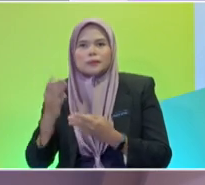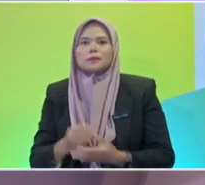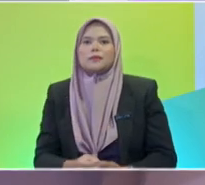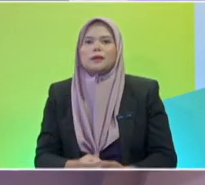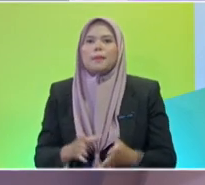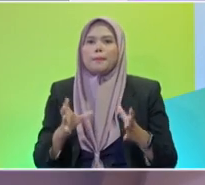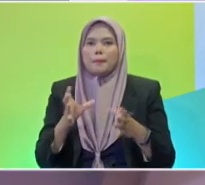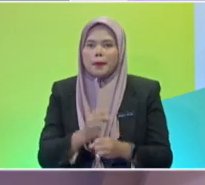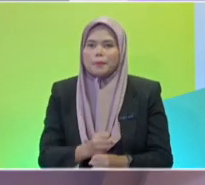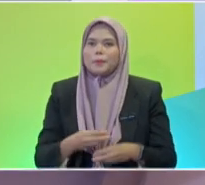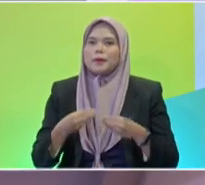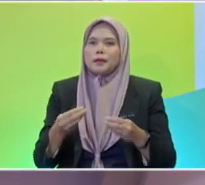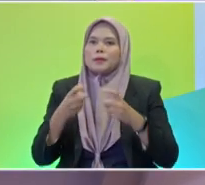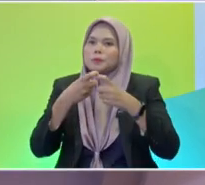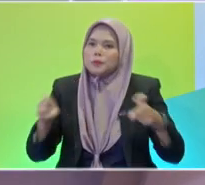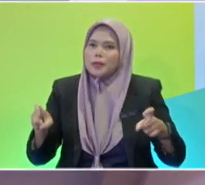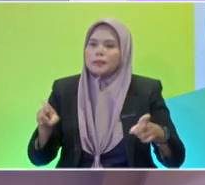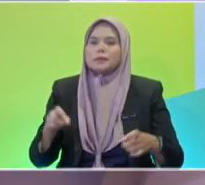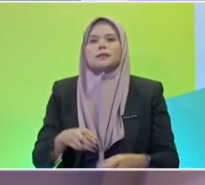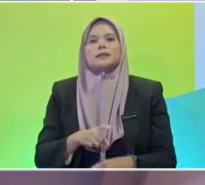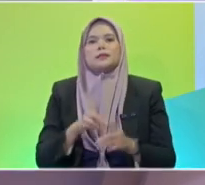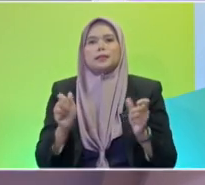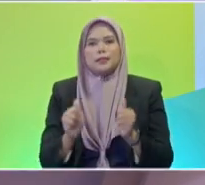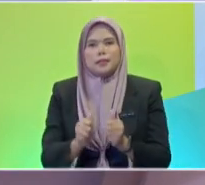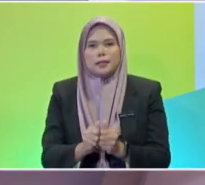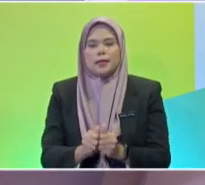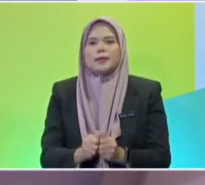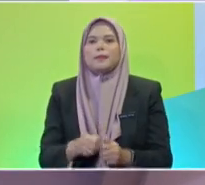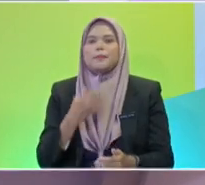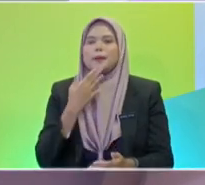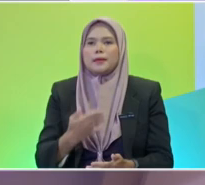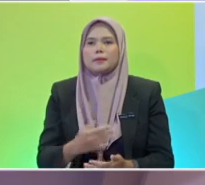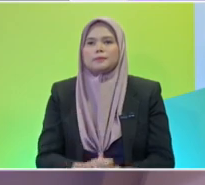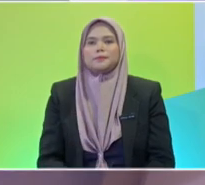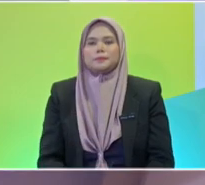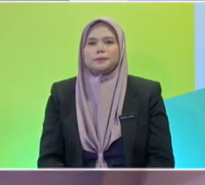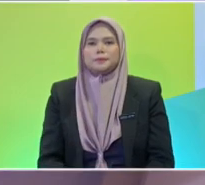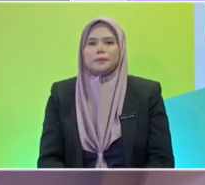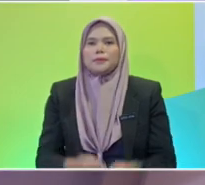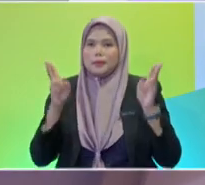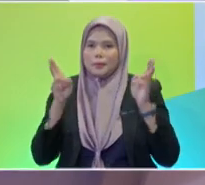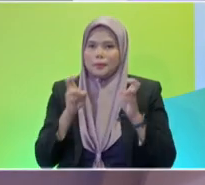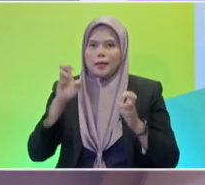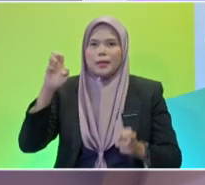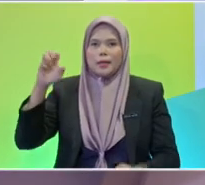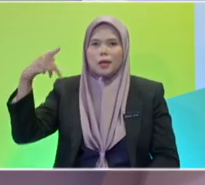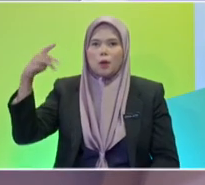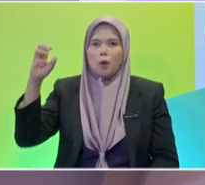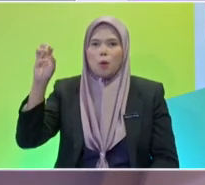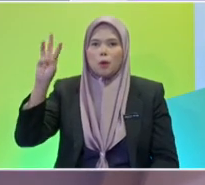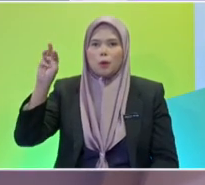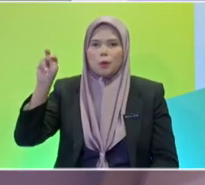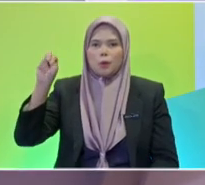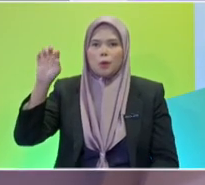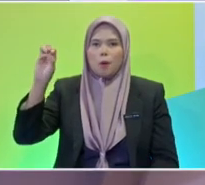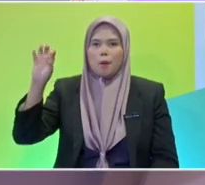dengan baik baik tajuk ini juga merangkumi dan temanya tema ekonomi ke usahawanan dan